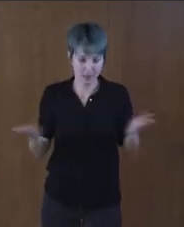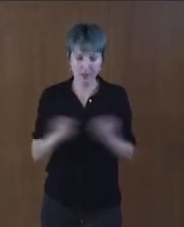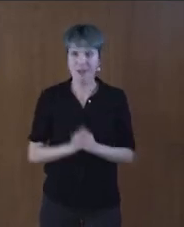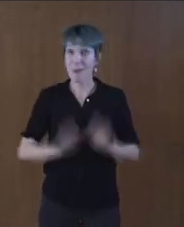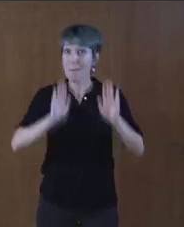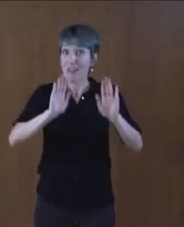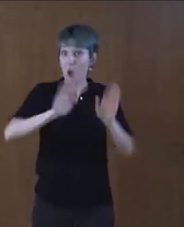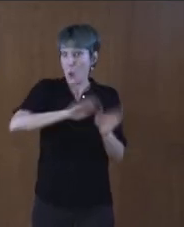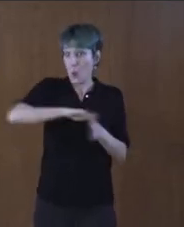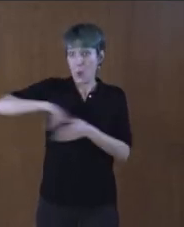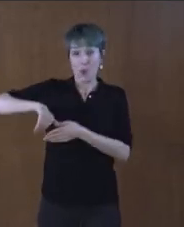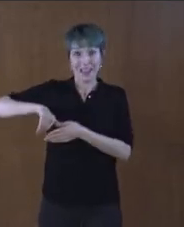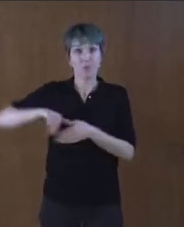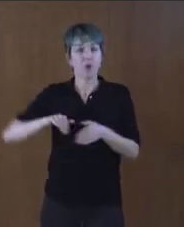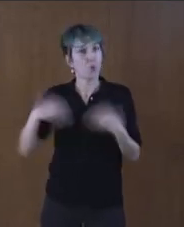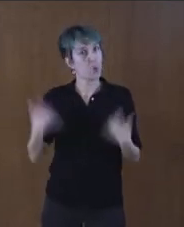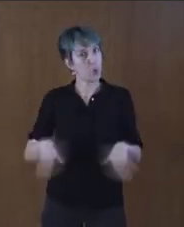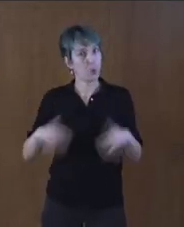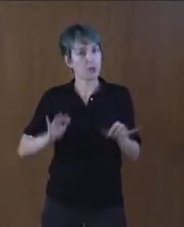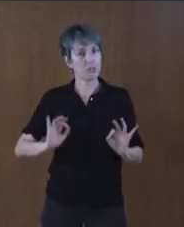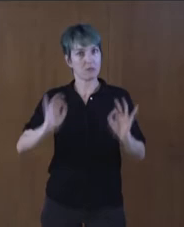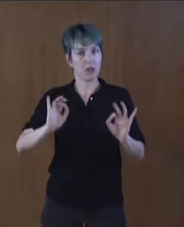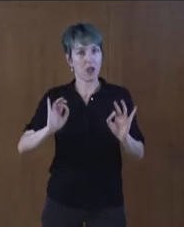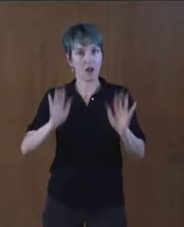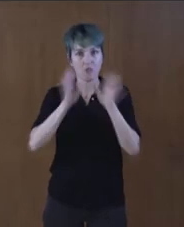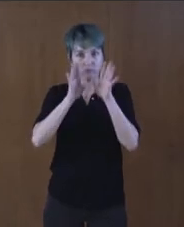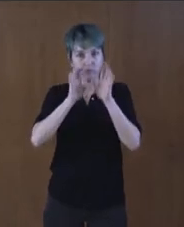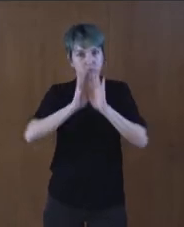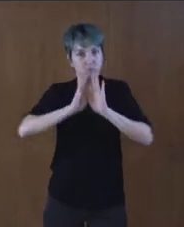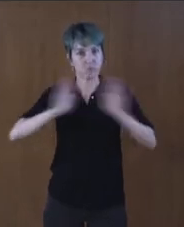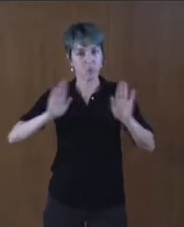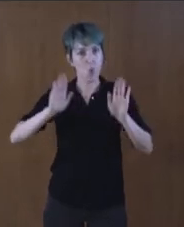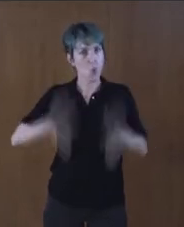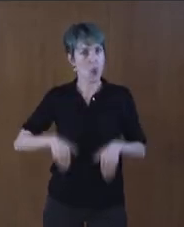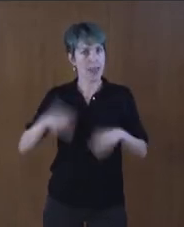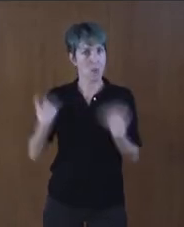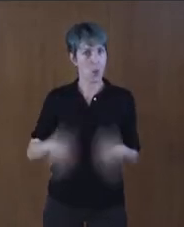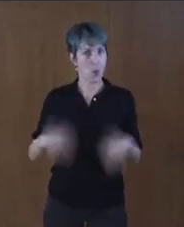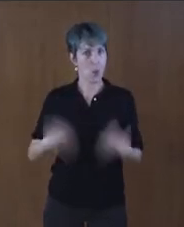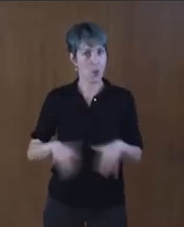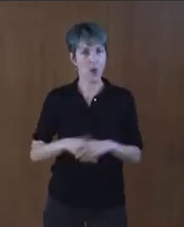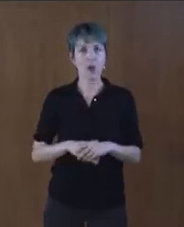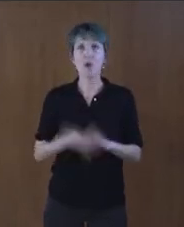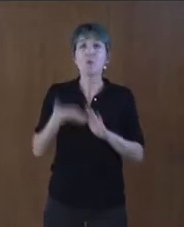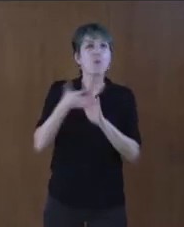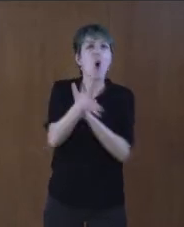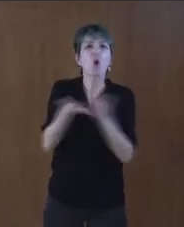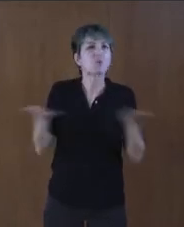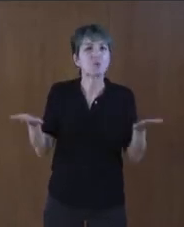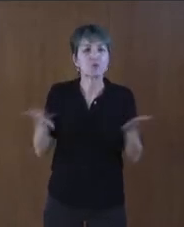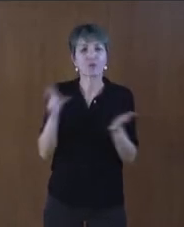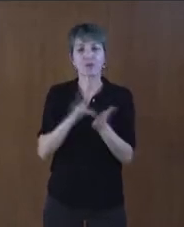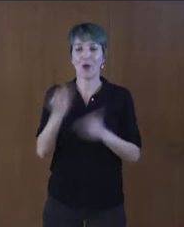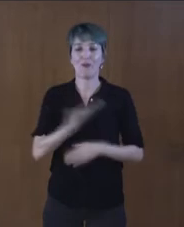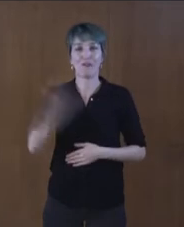Però aquest últim ha estat particularment cruel. I és particularment cruel perquè ens